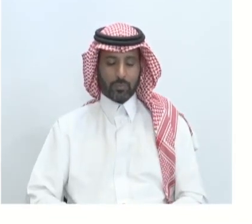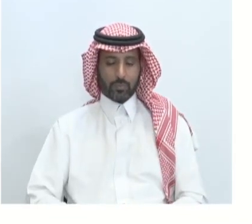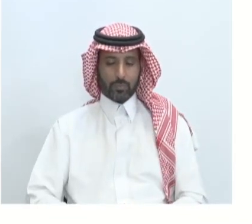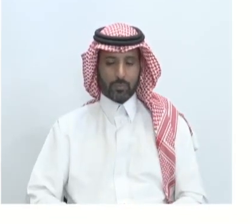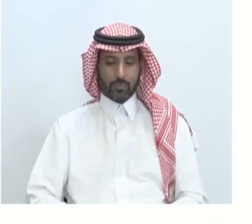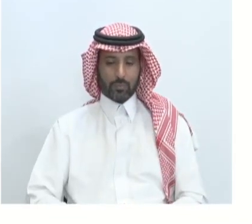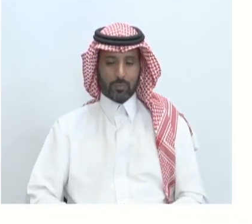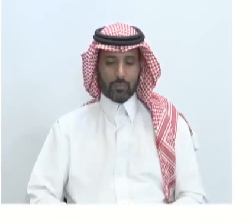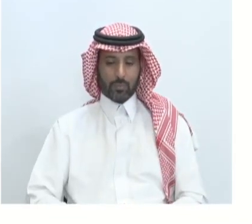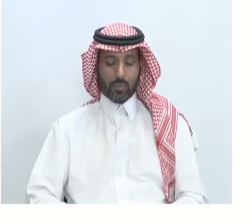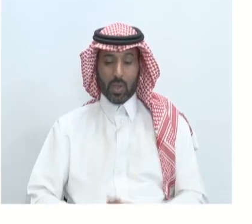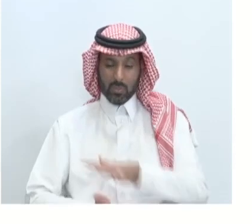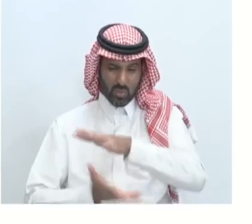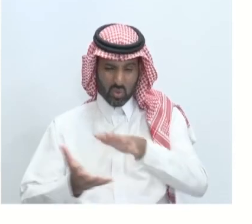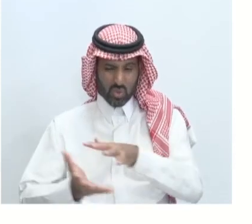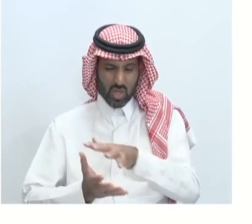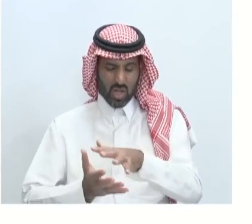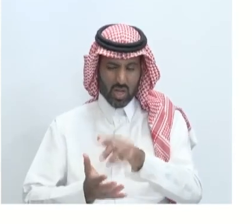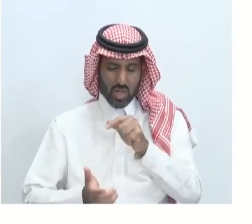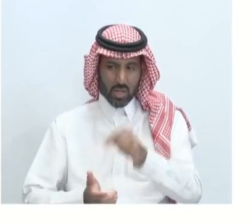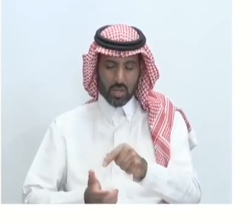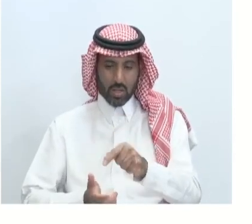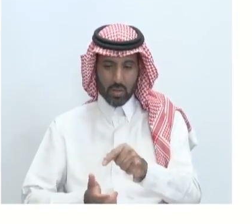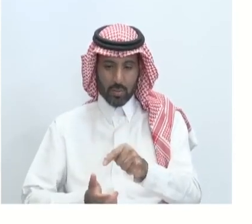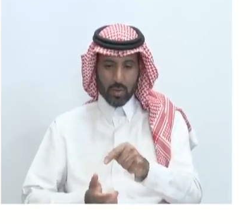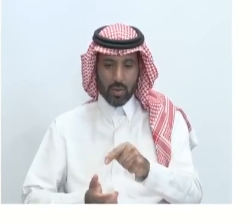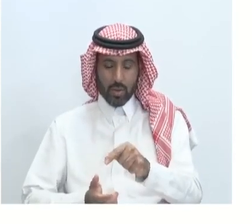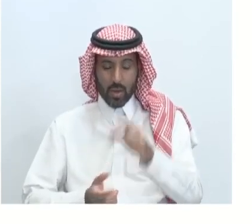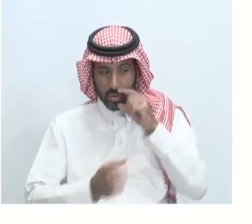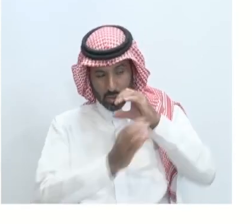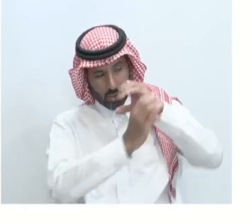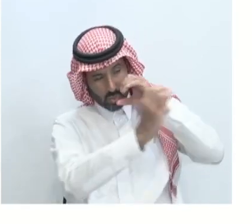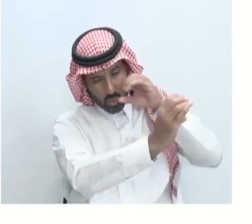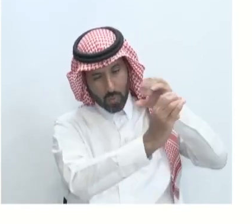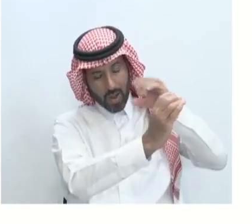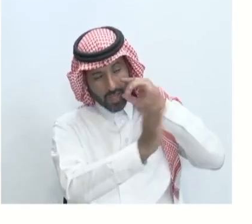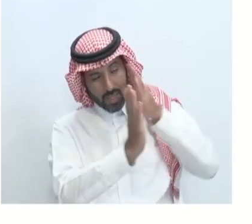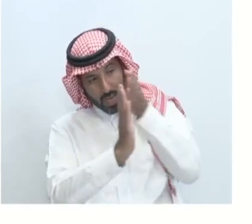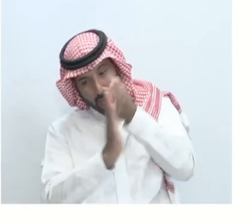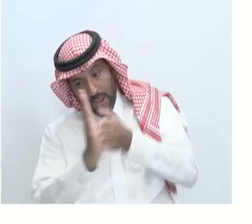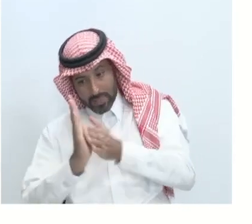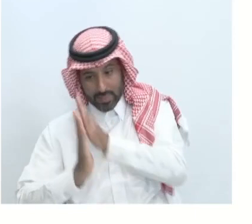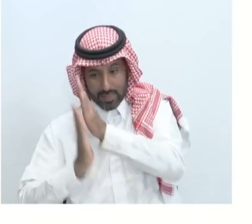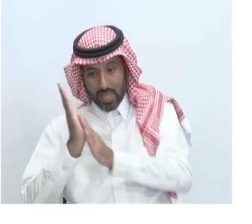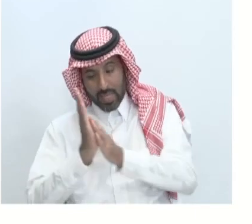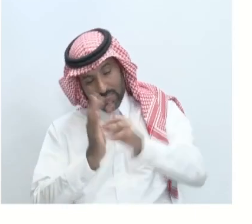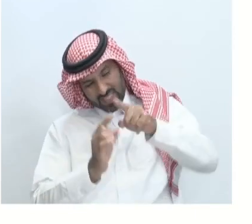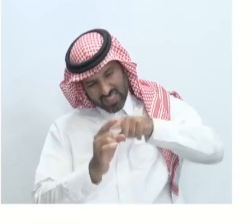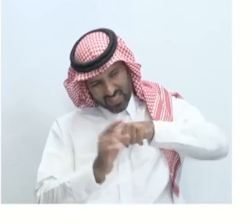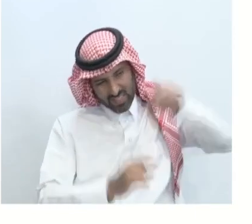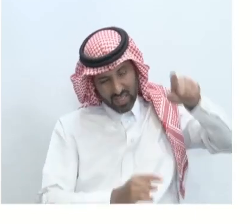البؤره المشكله عزيزي الطالب عزيزتي الطالبه التي تعاني منها التلسكوبات العاكسه هي الزيغ